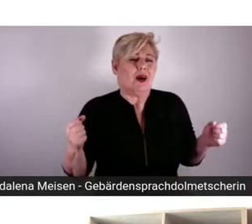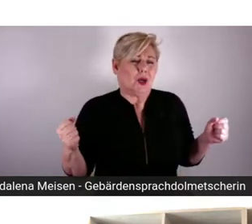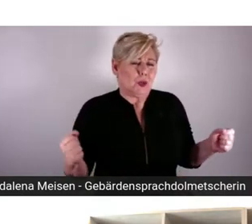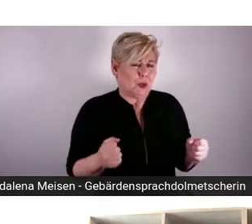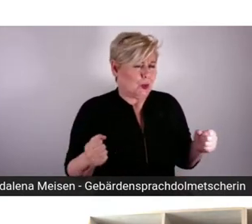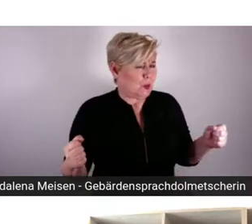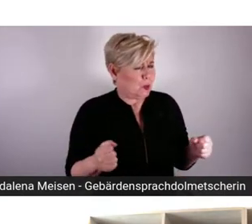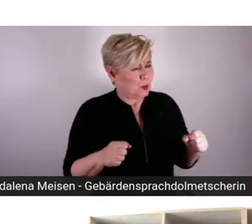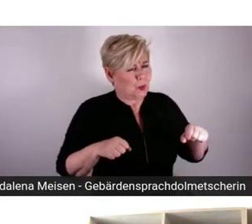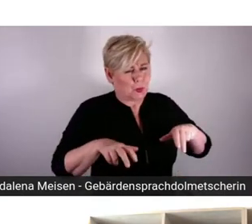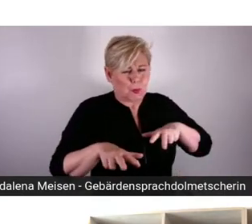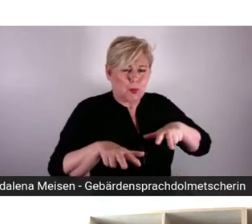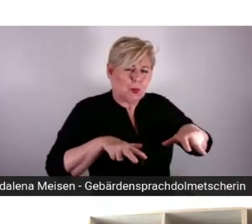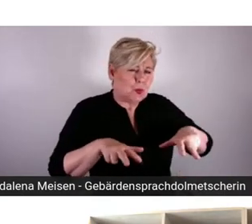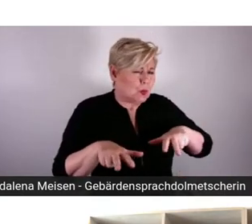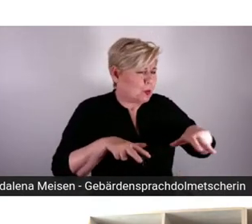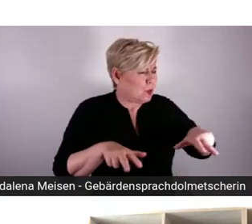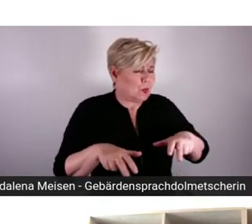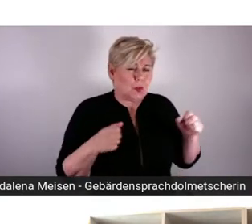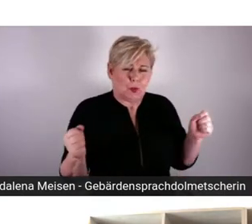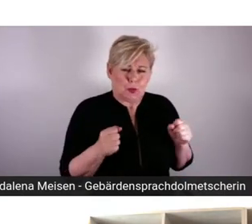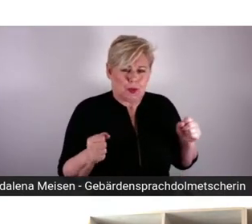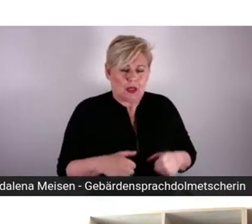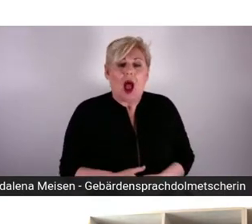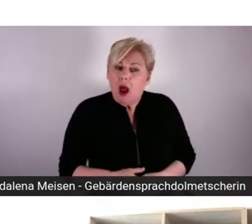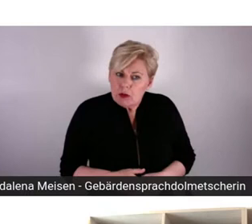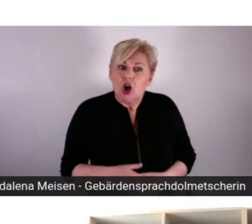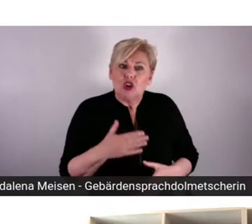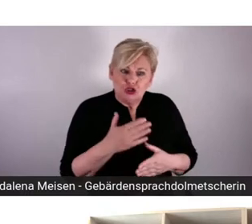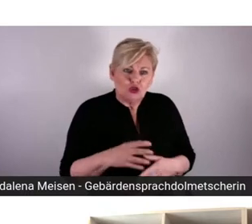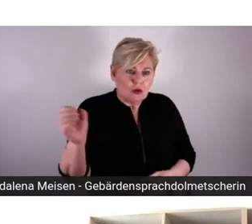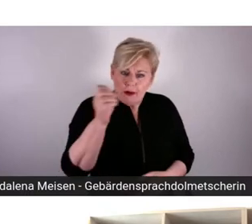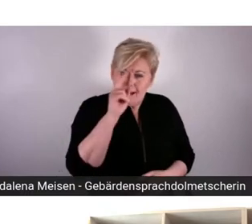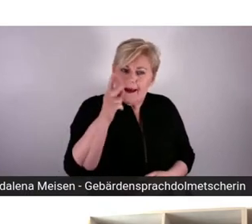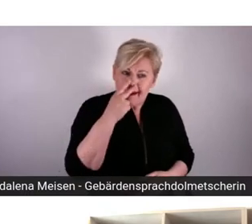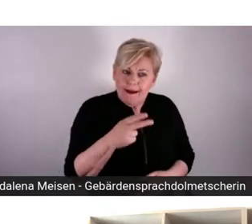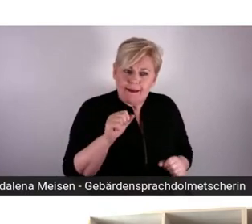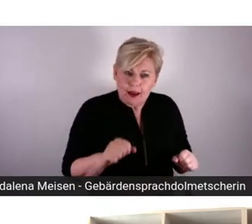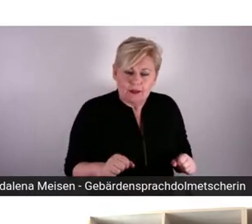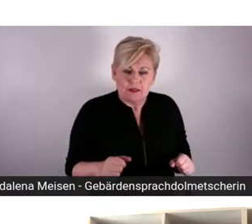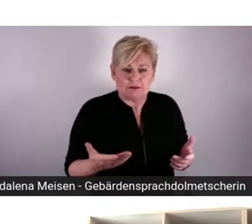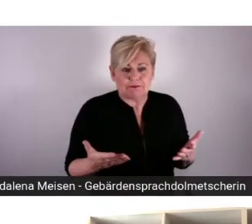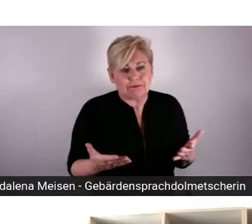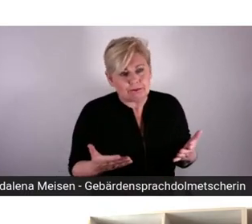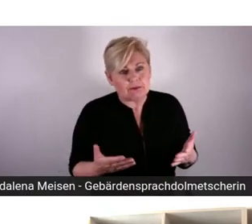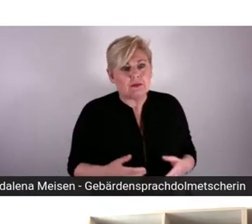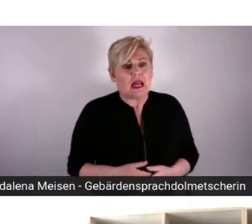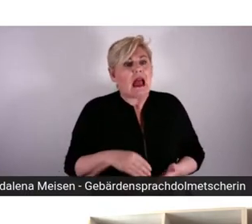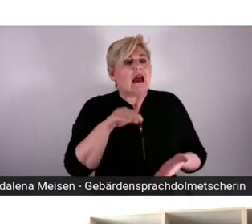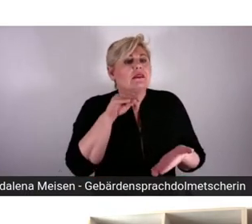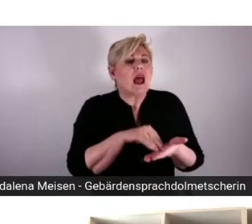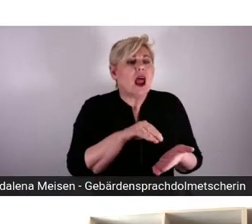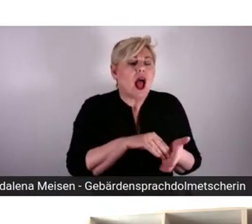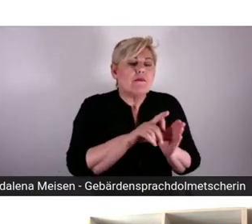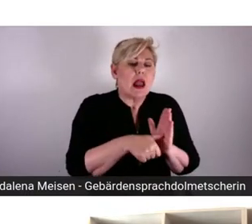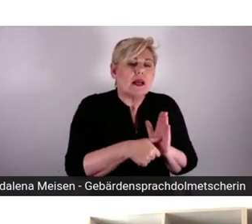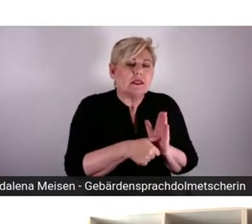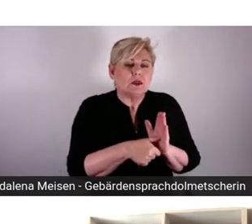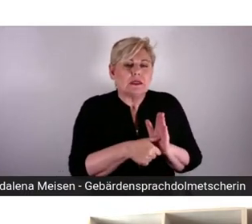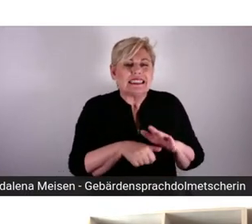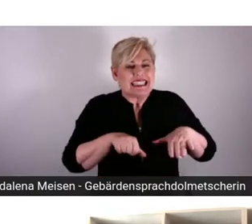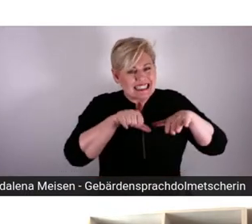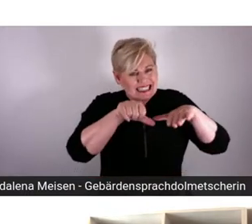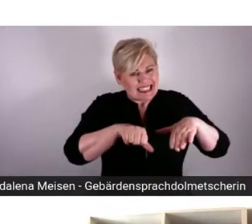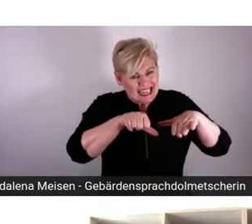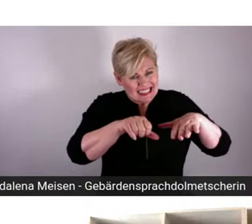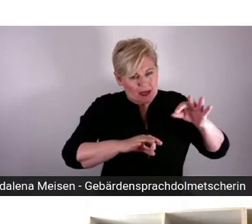bürokratische Variante. Der Paritätische hat deutlich gemacht, das kommt überhaupt bestenfalls in der Teilhabeleistung bei